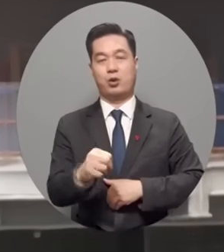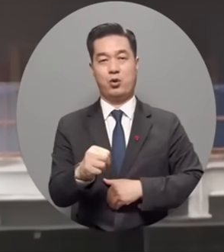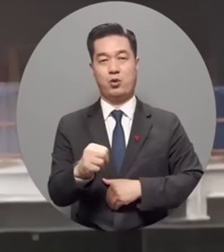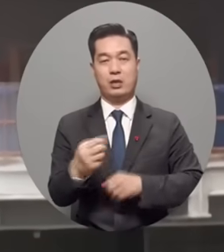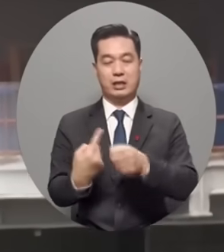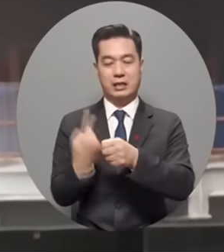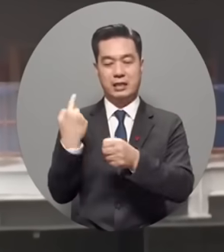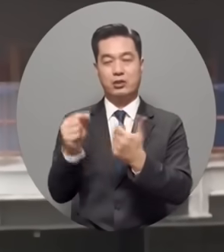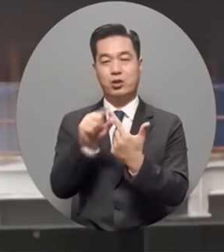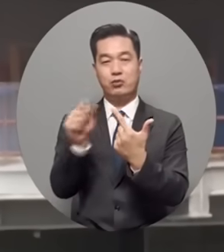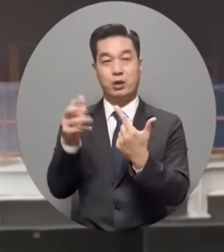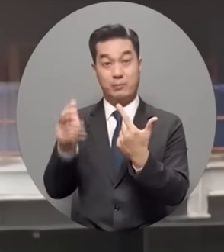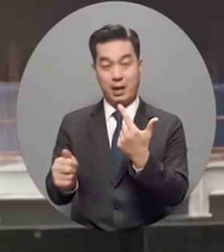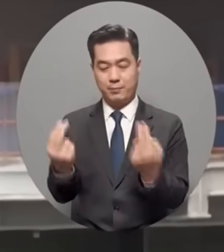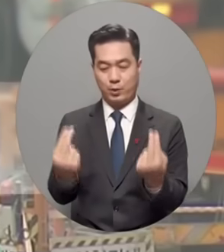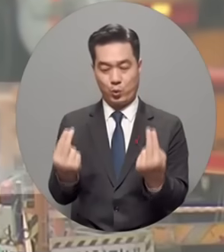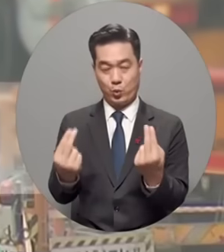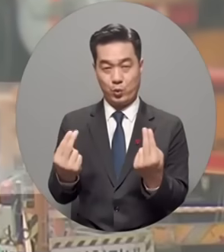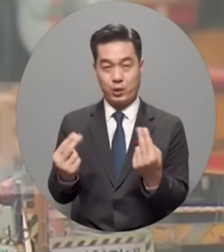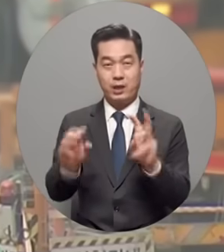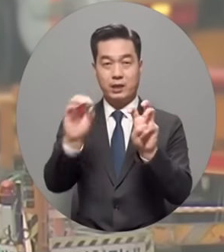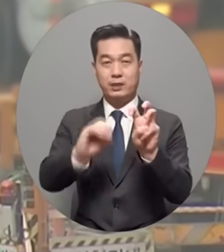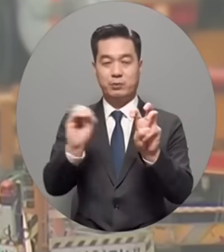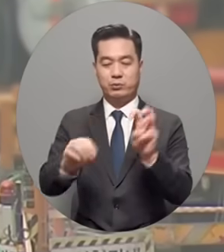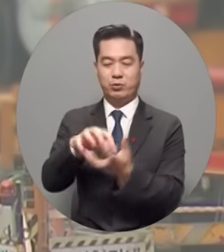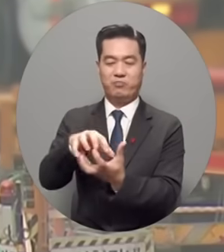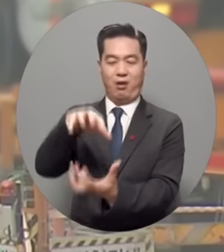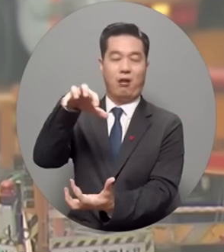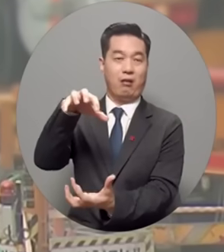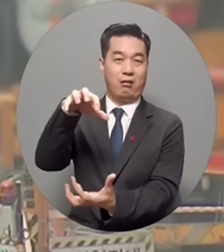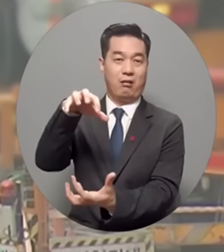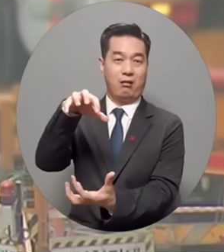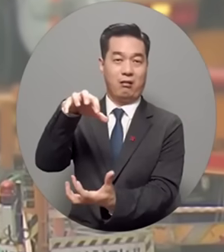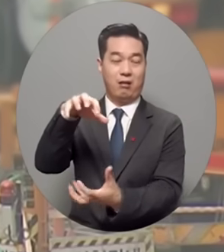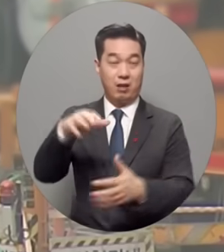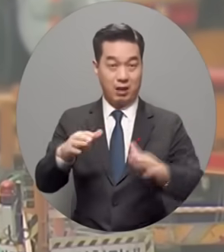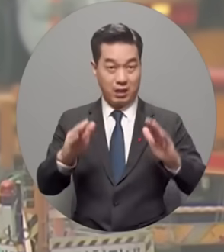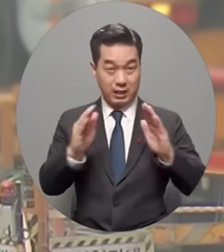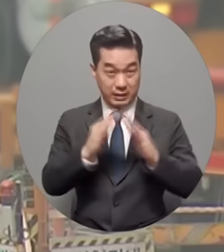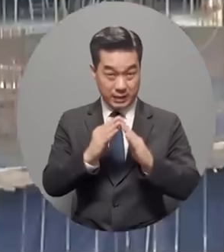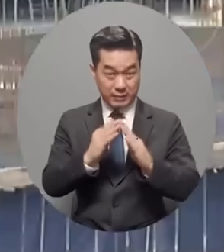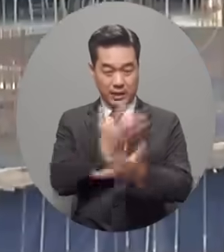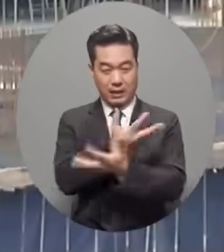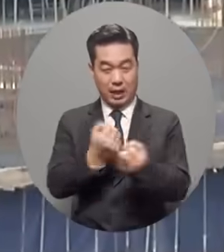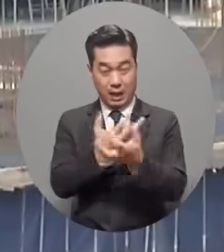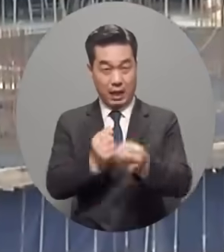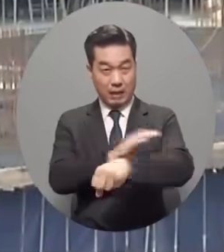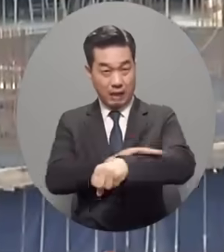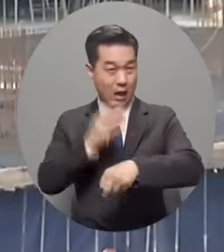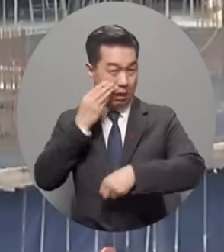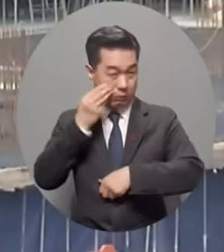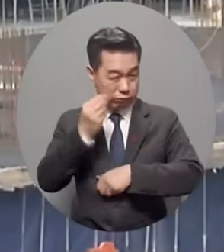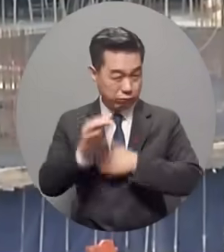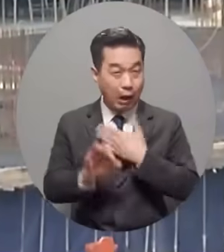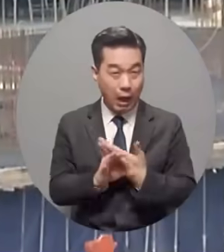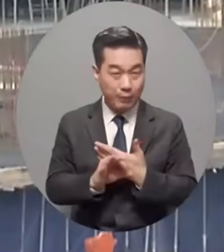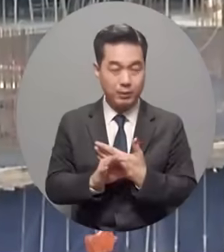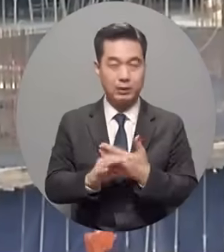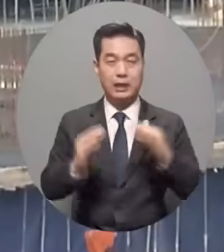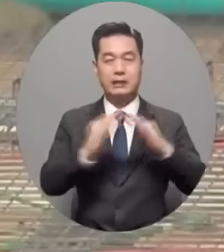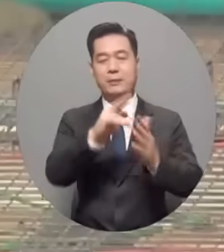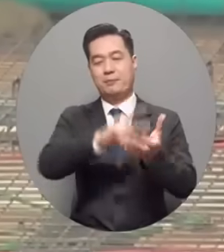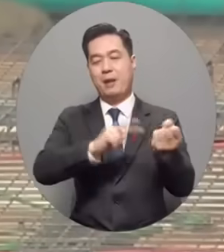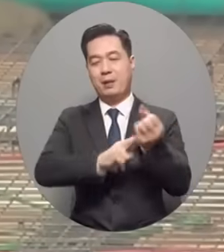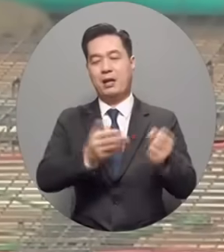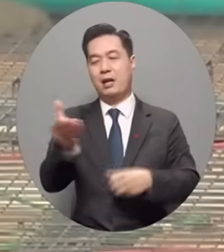6월 말과 비교해 30% 가까이 늘었습니다. 부동산 경기가 좋다면 개발 시행사가 분양 수익으로 빌린